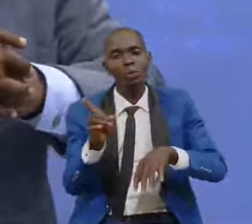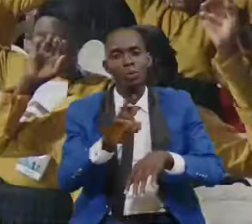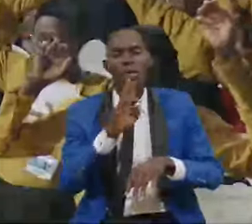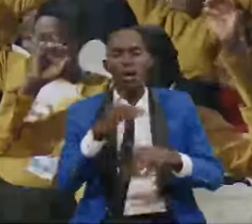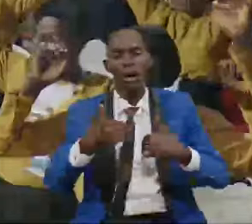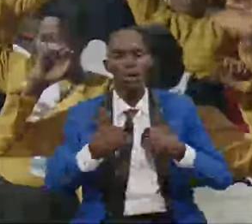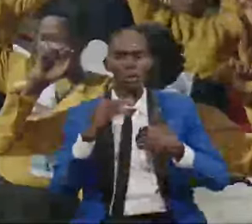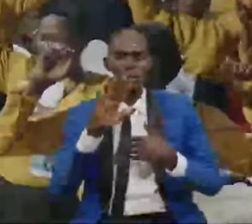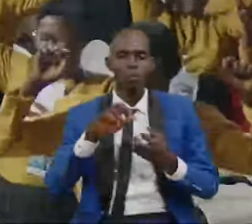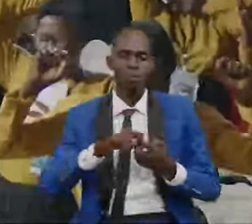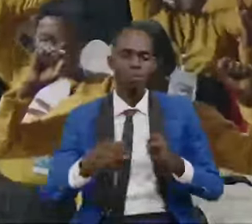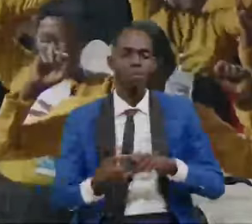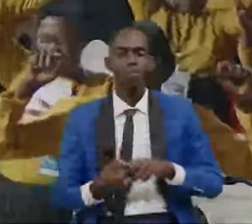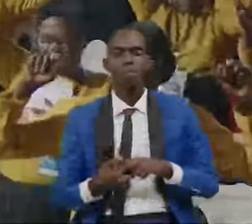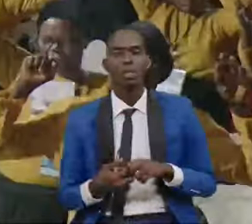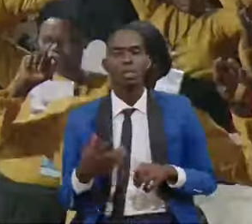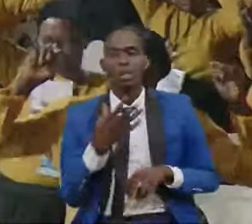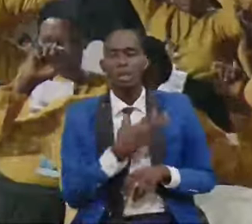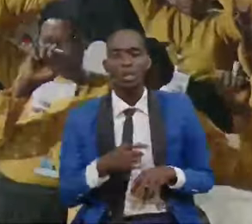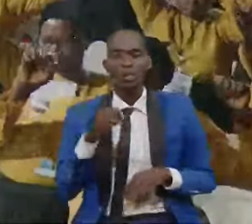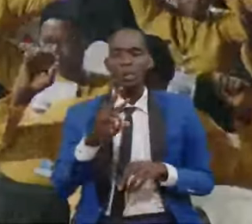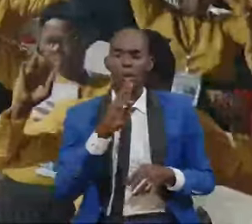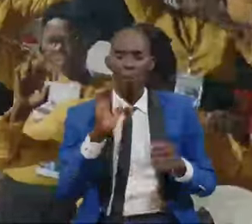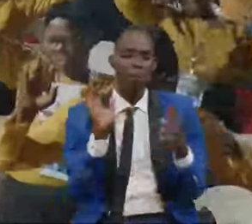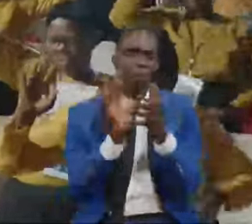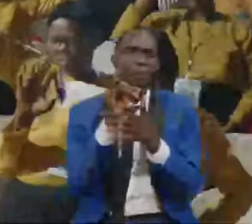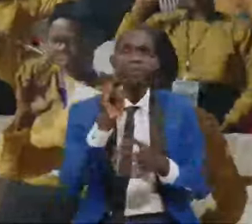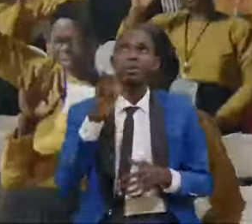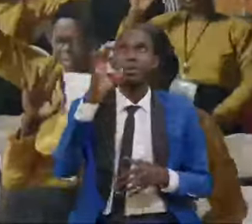défi. Et tu loues Dieu ce soir.